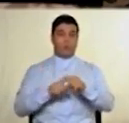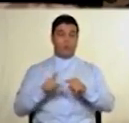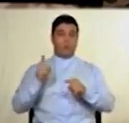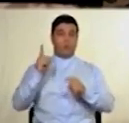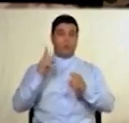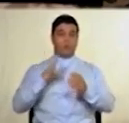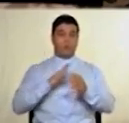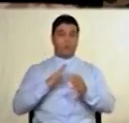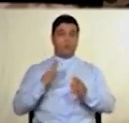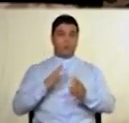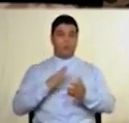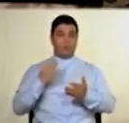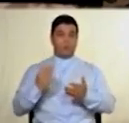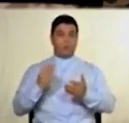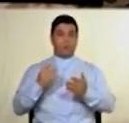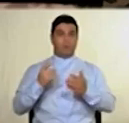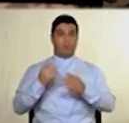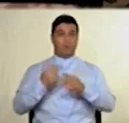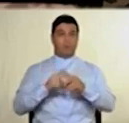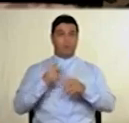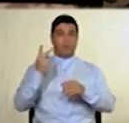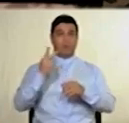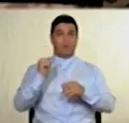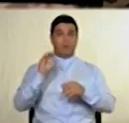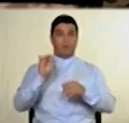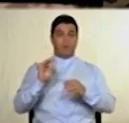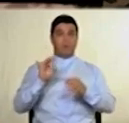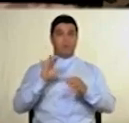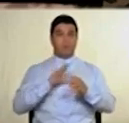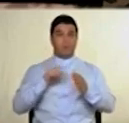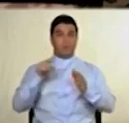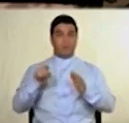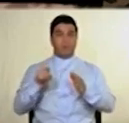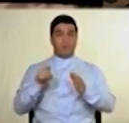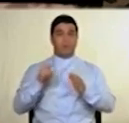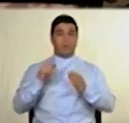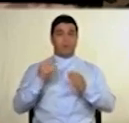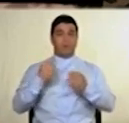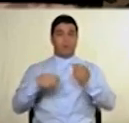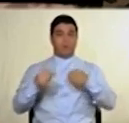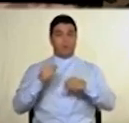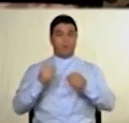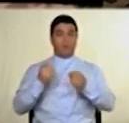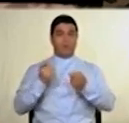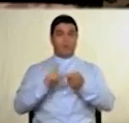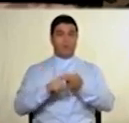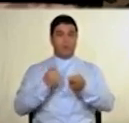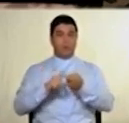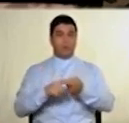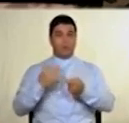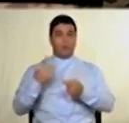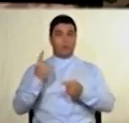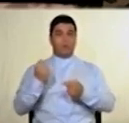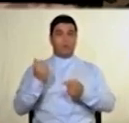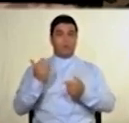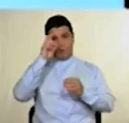qadimda mavjud bo'lgan, ya'ni miloddan avvalgi 2-asrda vujudga kelgan ushbu savdo aloqalarini, demak, bir